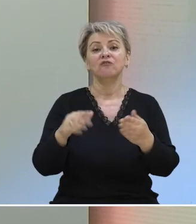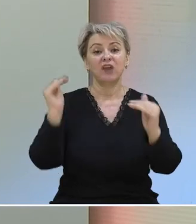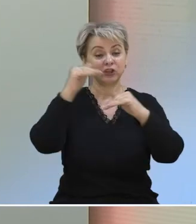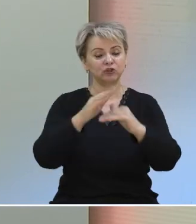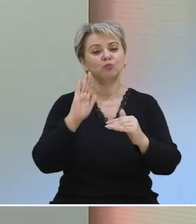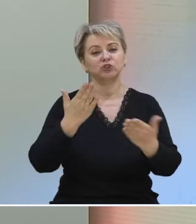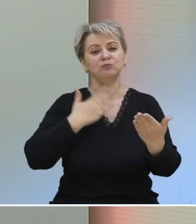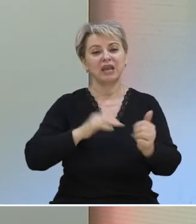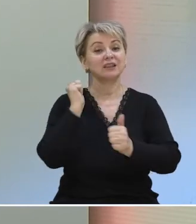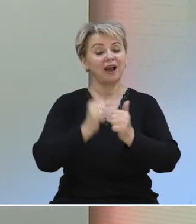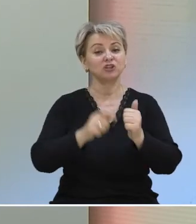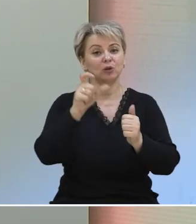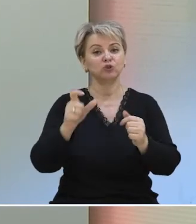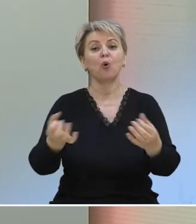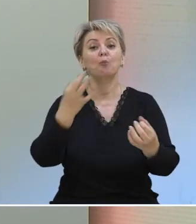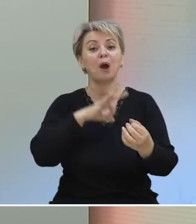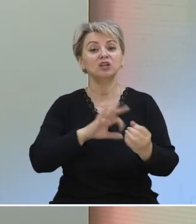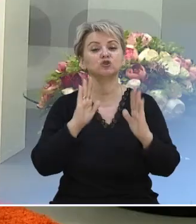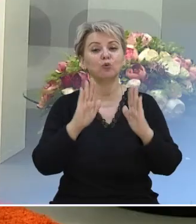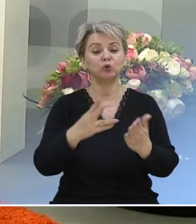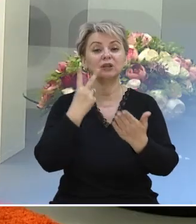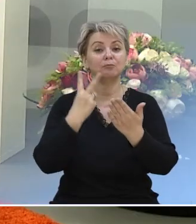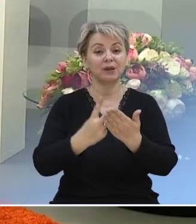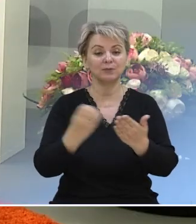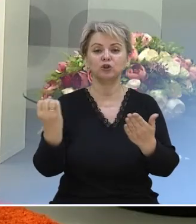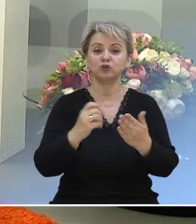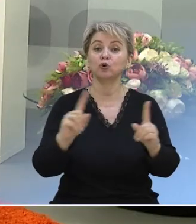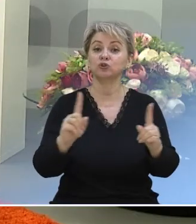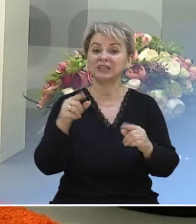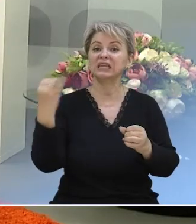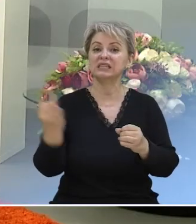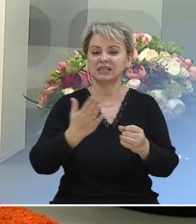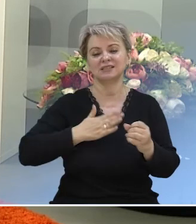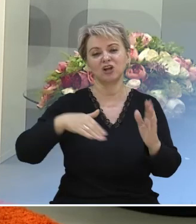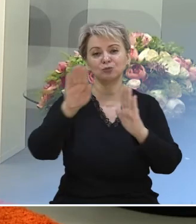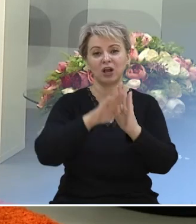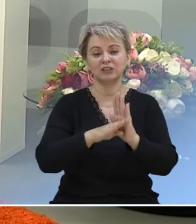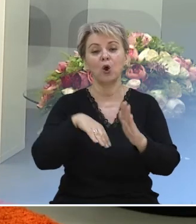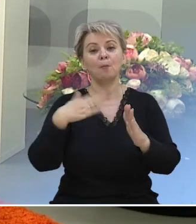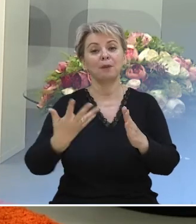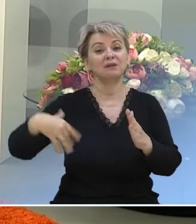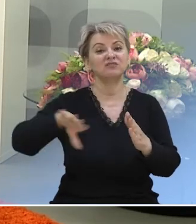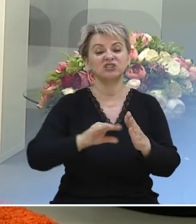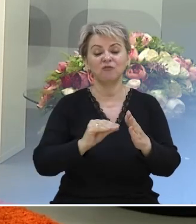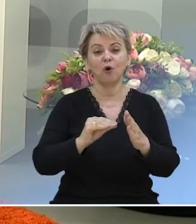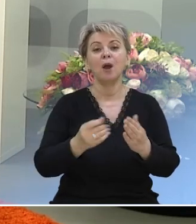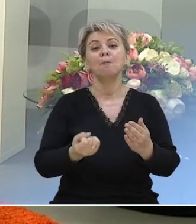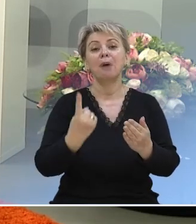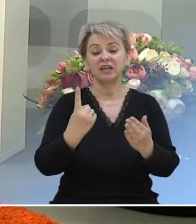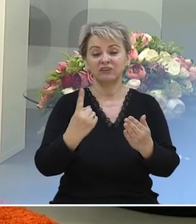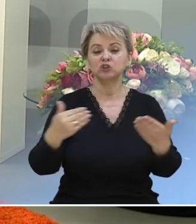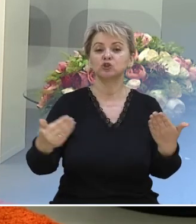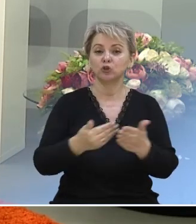осенним прохладным вечером будет приятно каждому. Ну и полезно будет, друзья, посмотреть еще кое-что интересное на нашем канале. Помимо всего